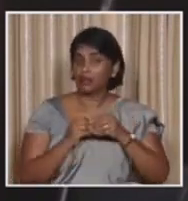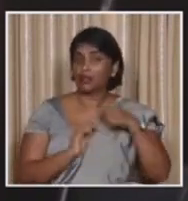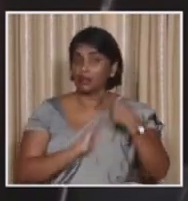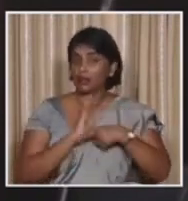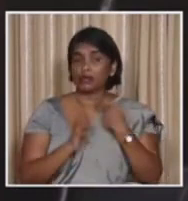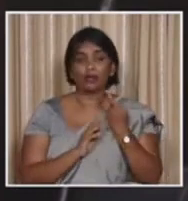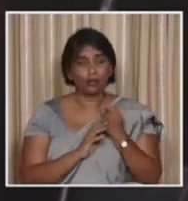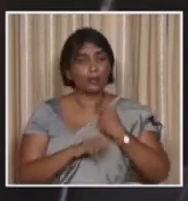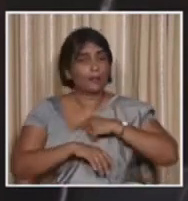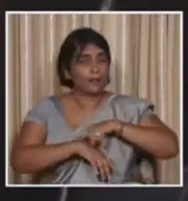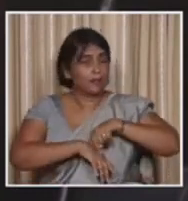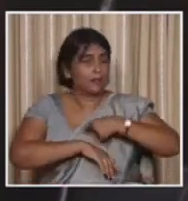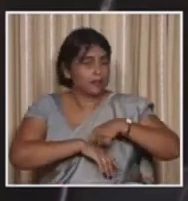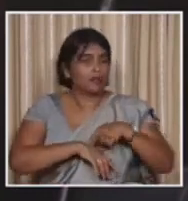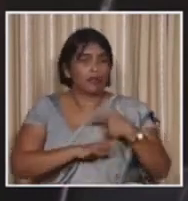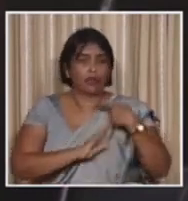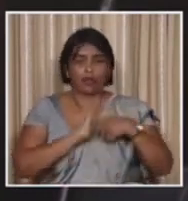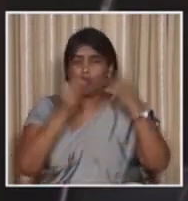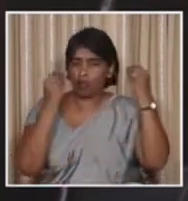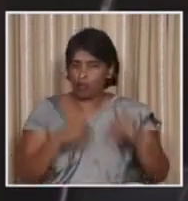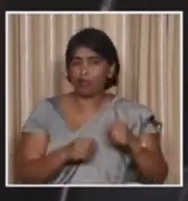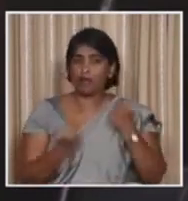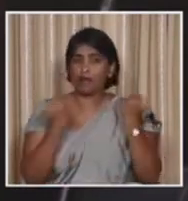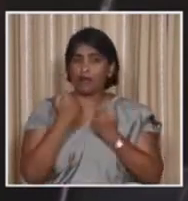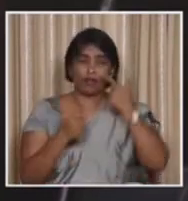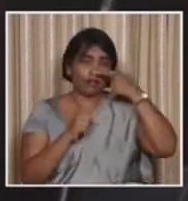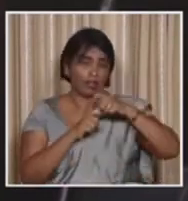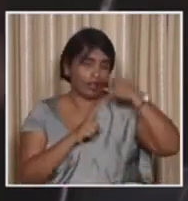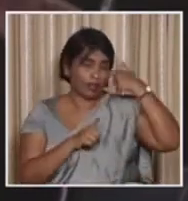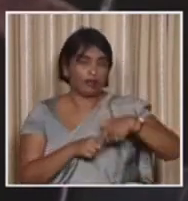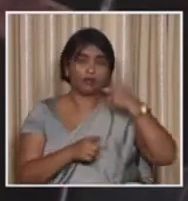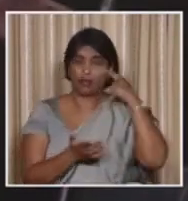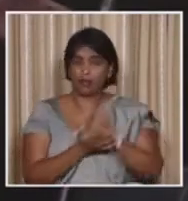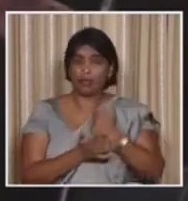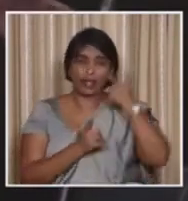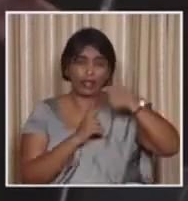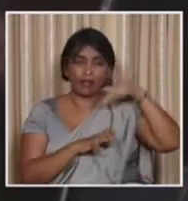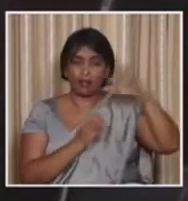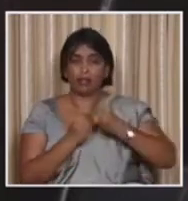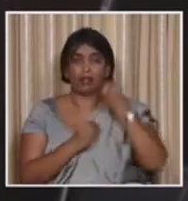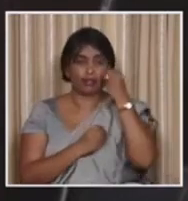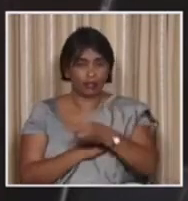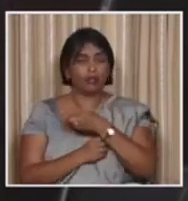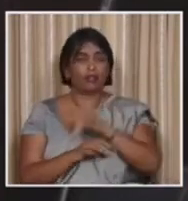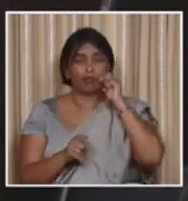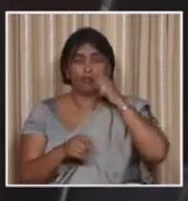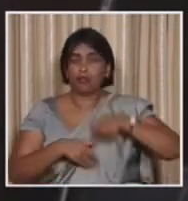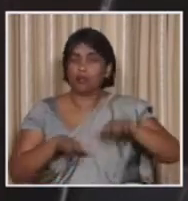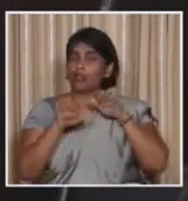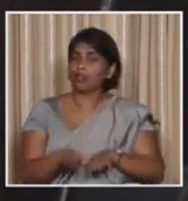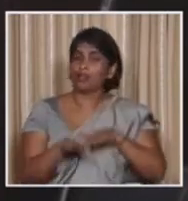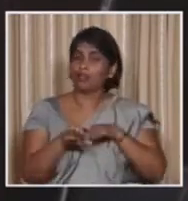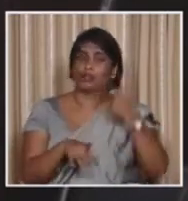රටේ ආර්ථිකයේ පැය ගාණක් රටේ විනාශ වෙනවනම් වාහනවල ඩීසල් මෙච්චර අමාරුවෙන් ඩීසල් ටික ගෙනල්ලා දෙන ඩීසල් ටික මිනිස්සු පාරවල්